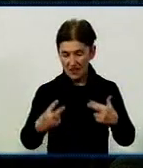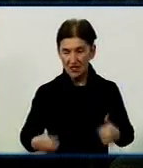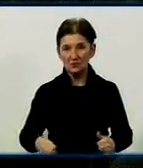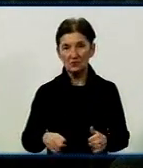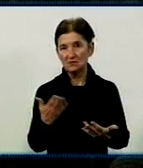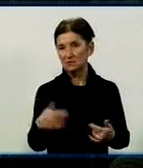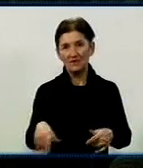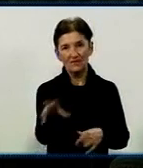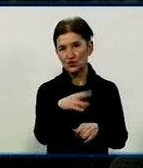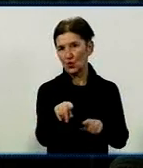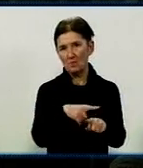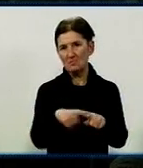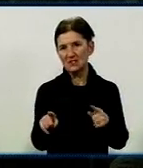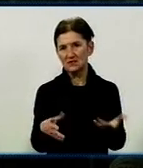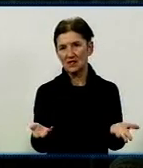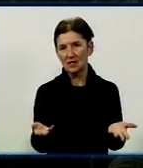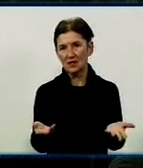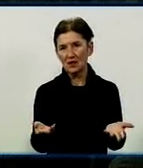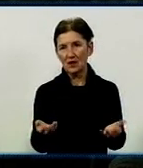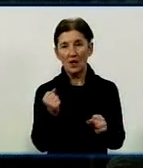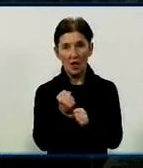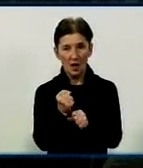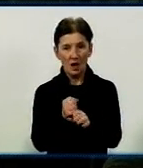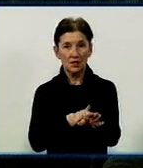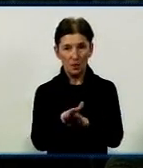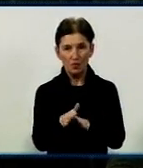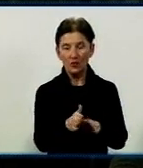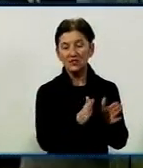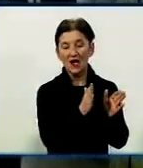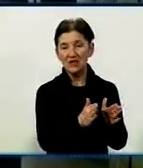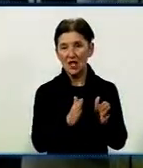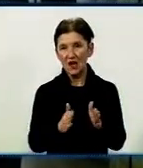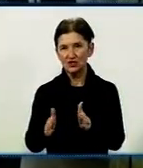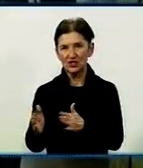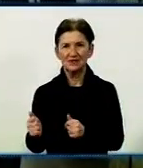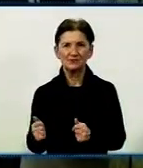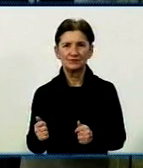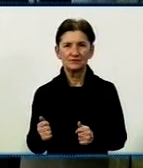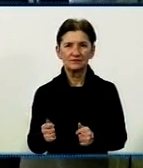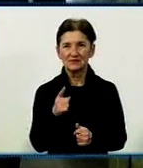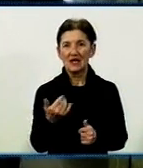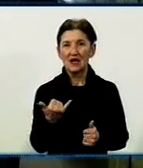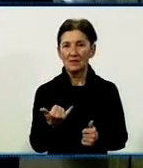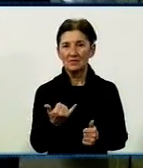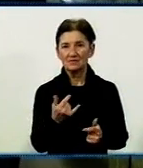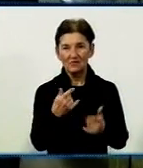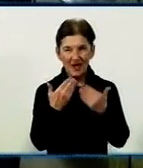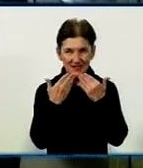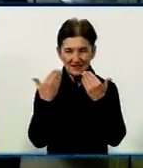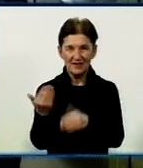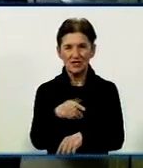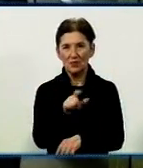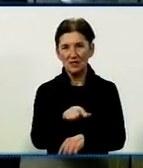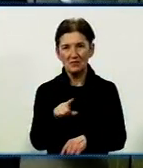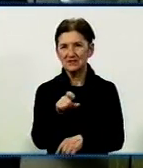все очень быстро, мы только подошли. То есть работа налажена, все работает хорошо. Були трошки звернення громадян на